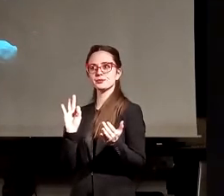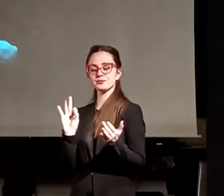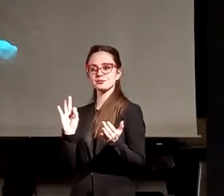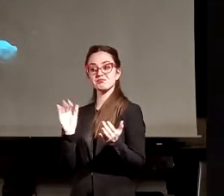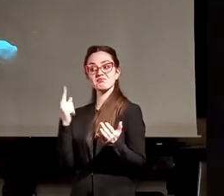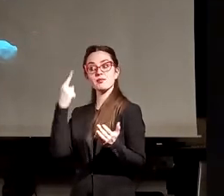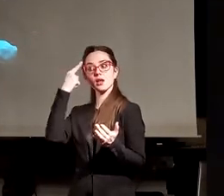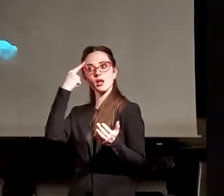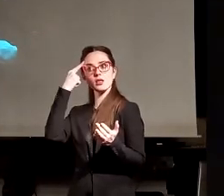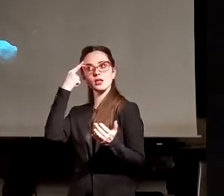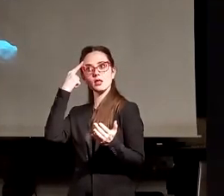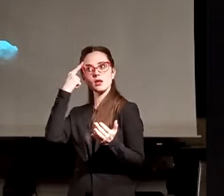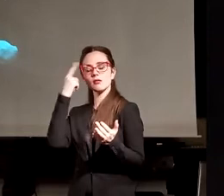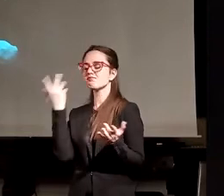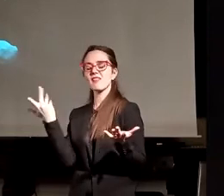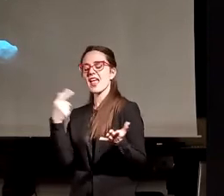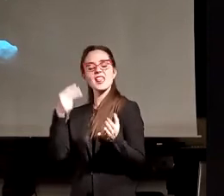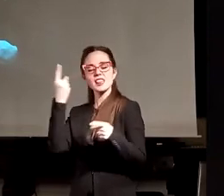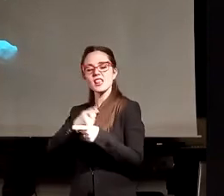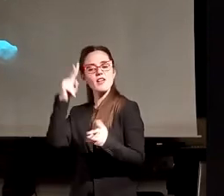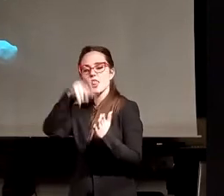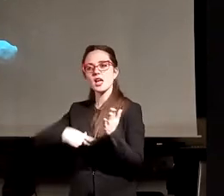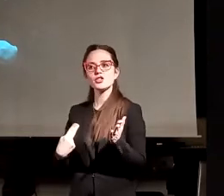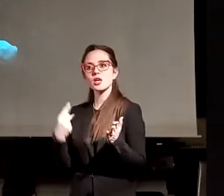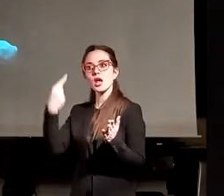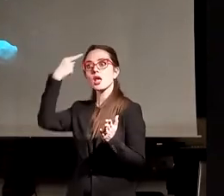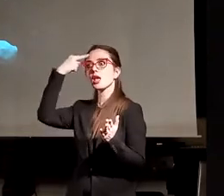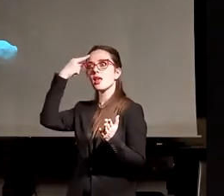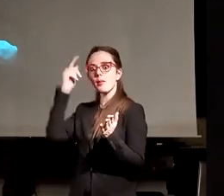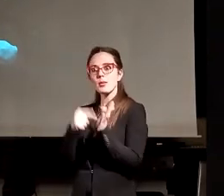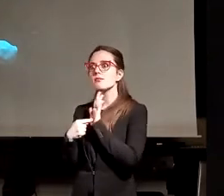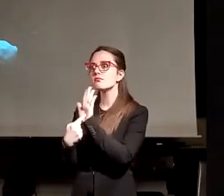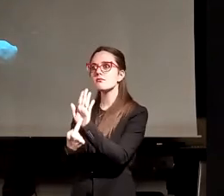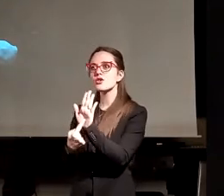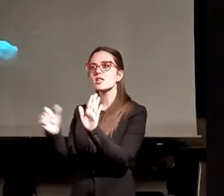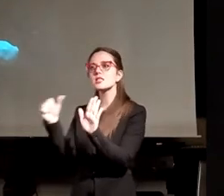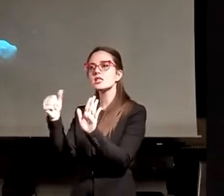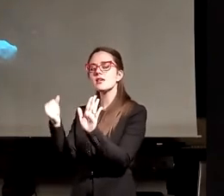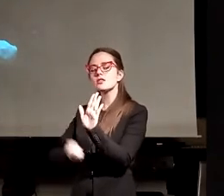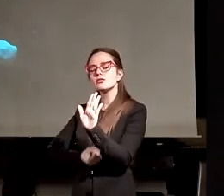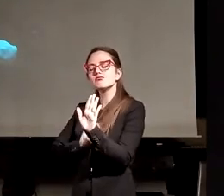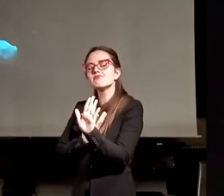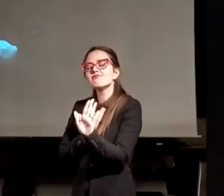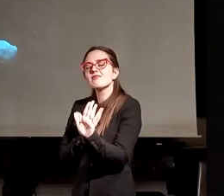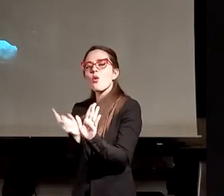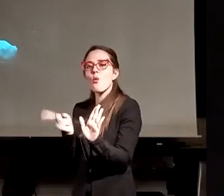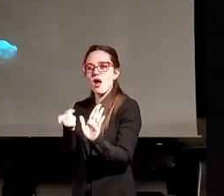davvero valletto l'idea geniale far vedere ciò che stevenson nasconde